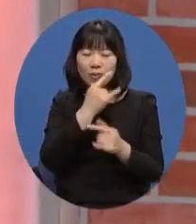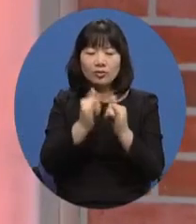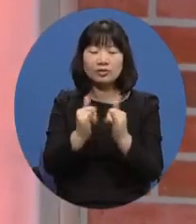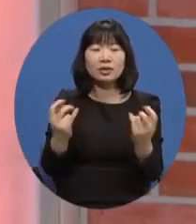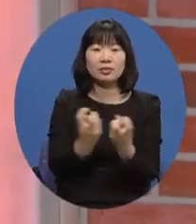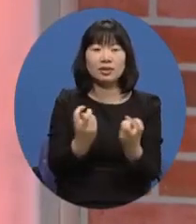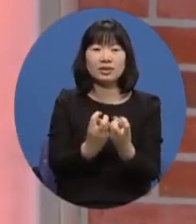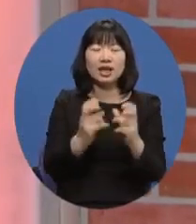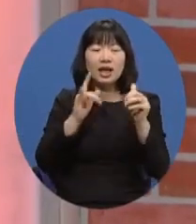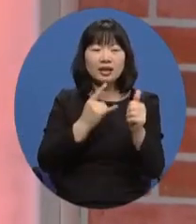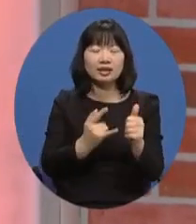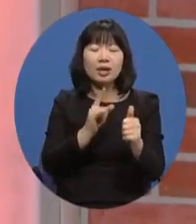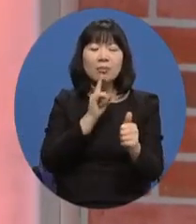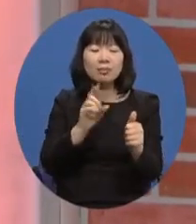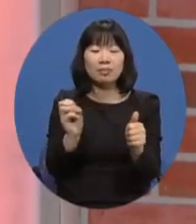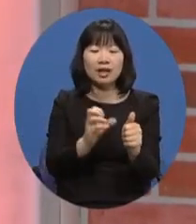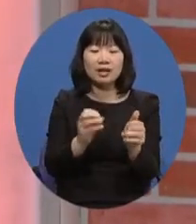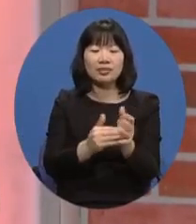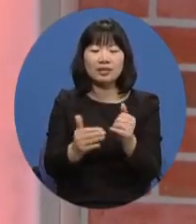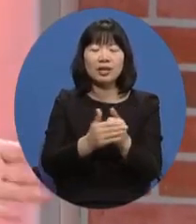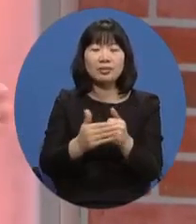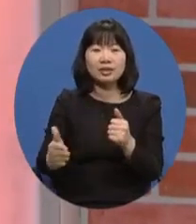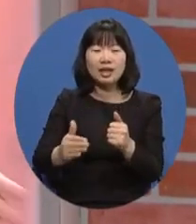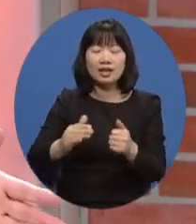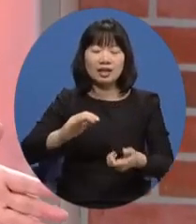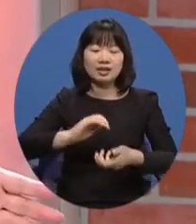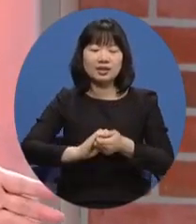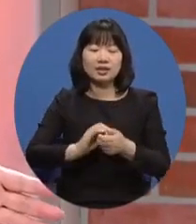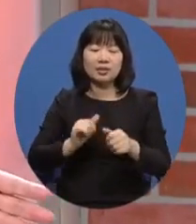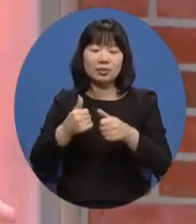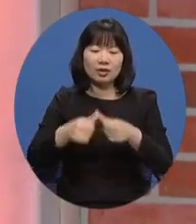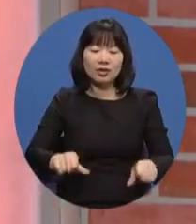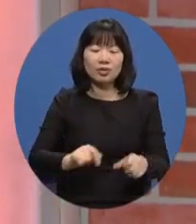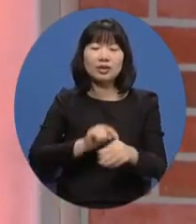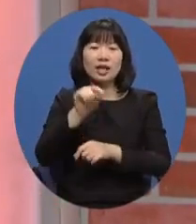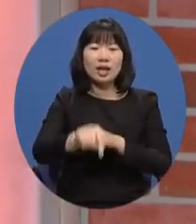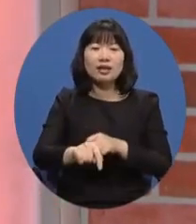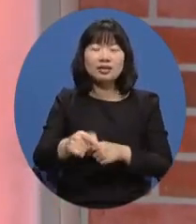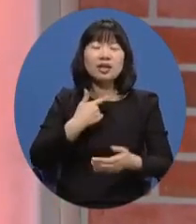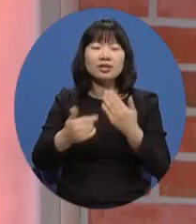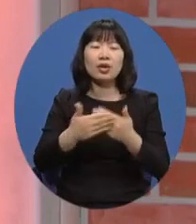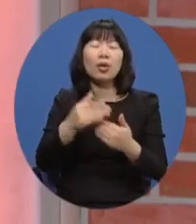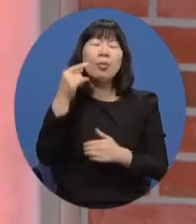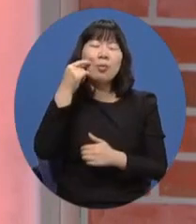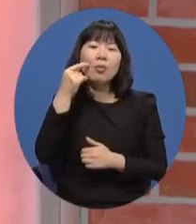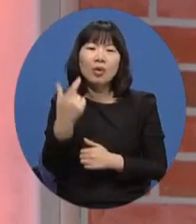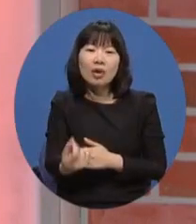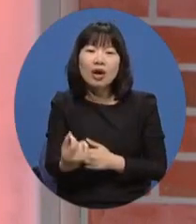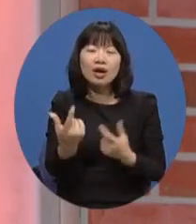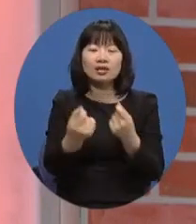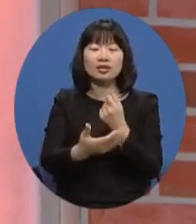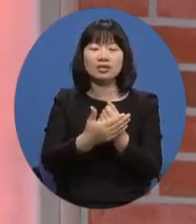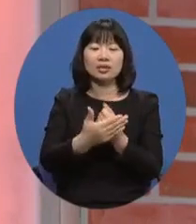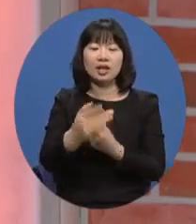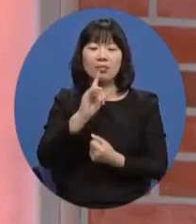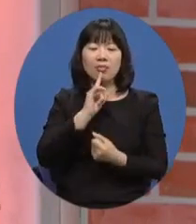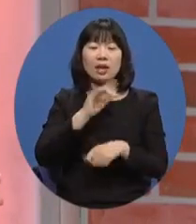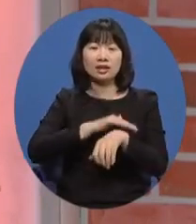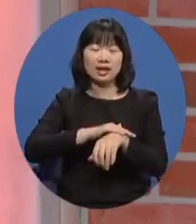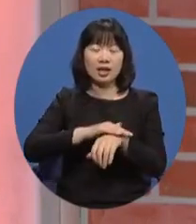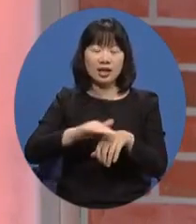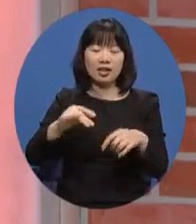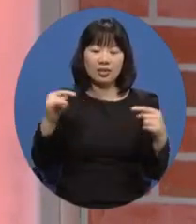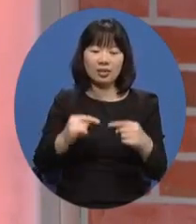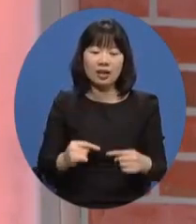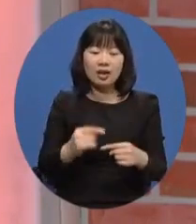방식을 아이한테 얘기하다 보면 아이가 그 틀을 깨고 나가는 것들을 경험을 못해요. 그러다 보니까 말은 잘 듣는